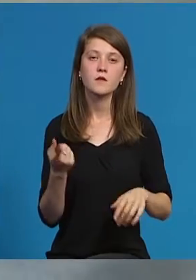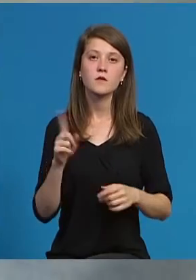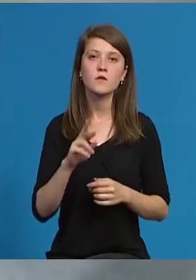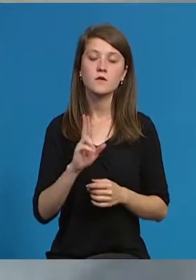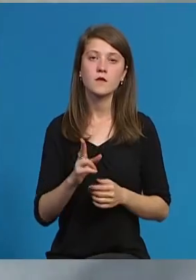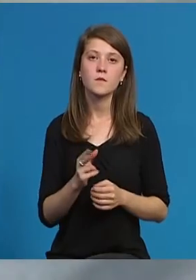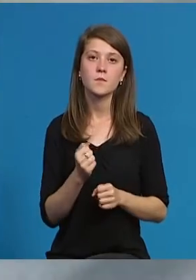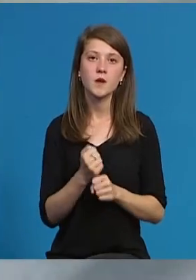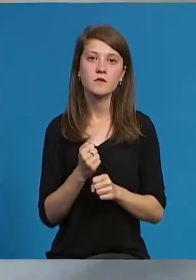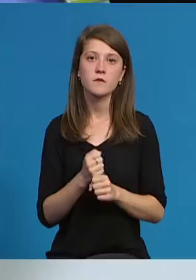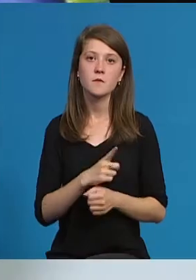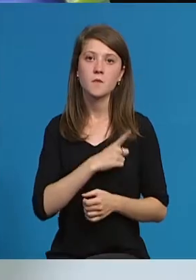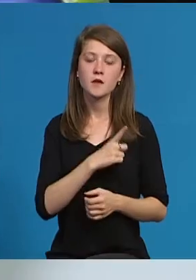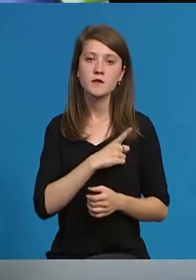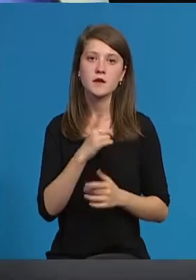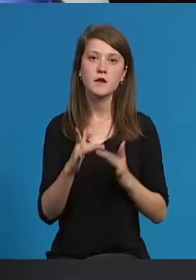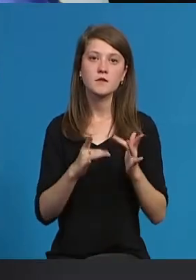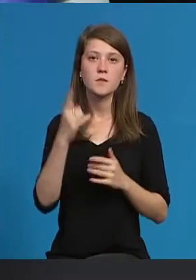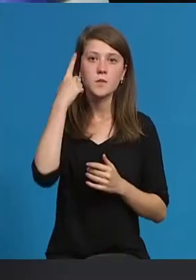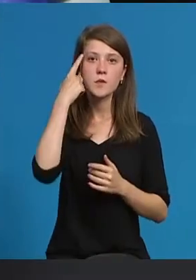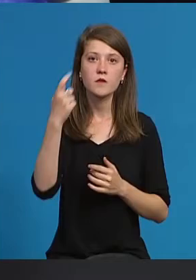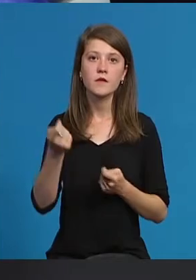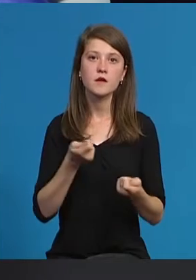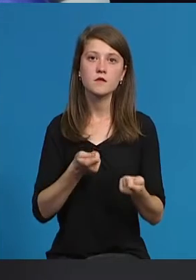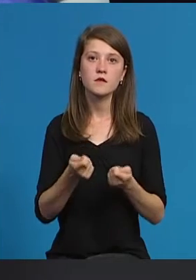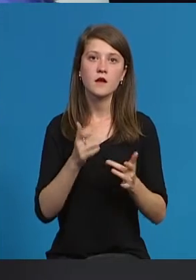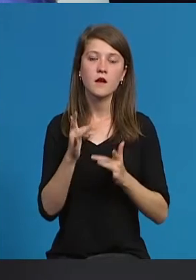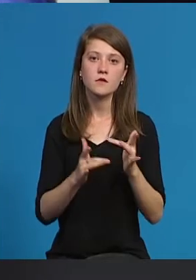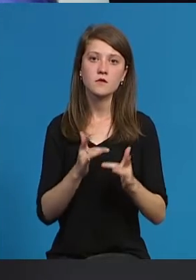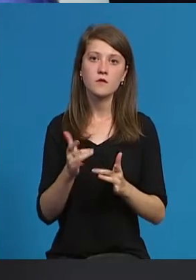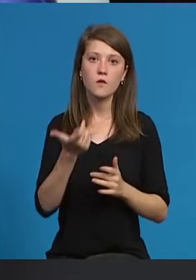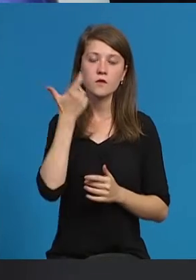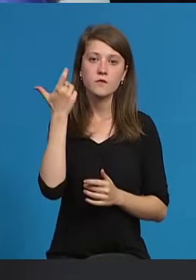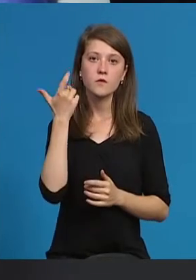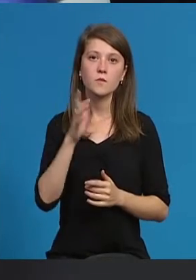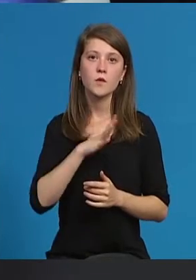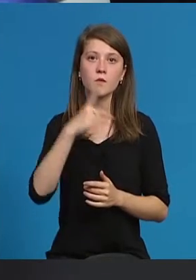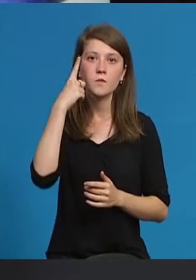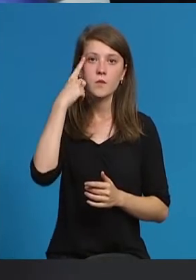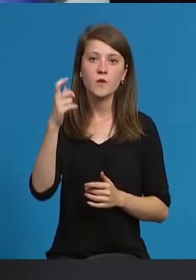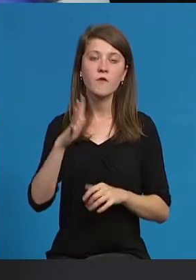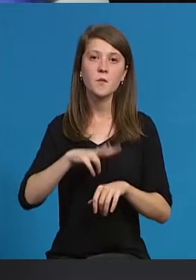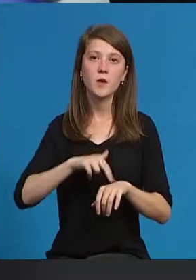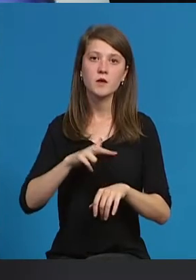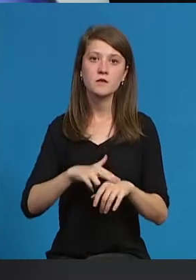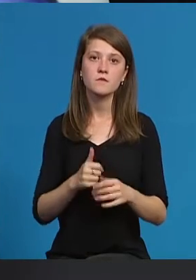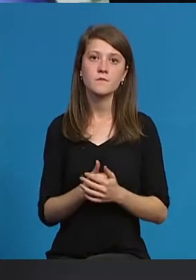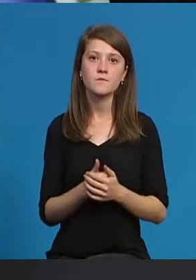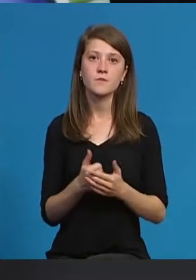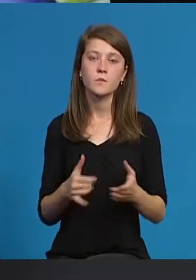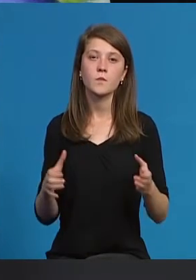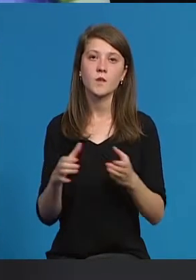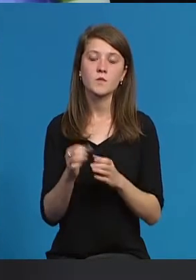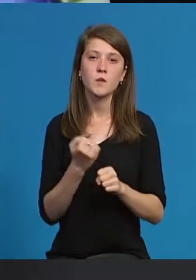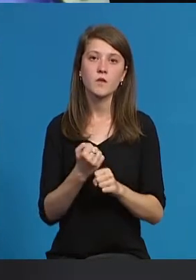наш працівник, майстер лісу, повідомив керівництво лісгоспу, зразу ж було повідомлено управління поліції, і спільно з